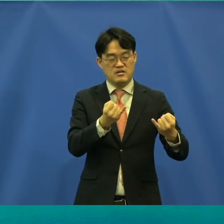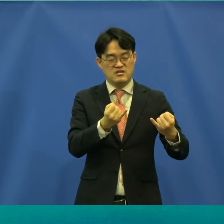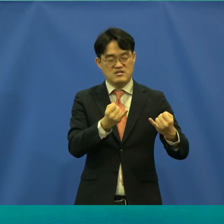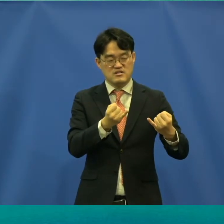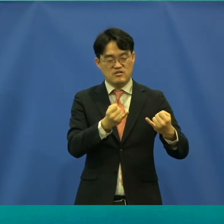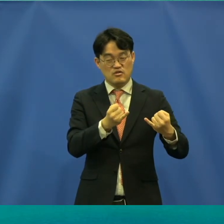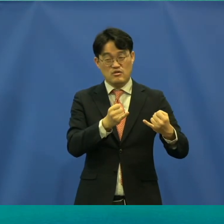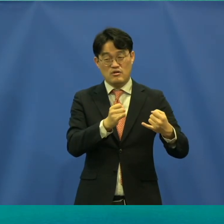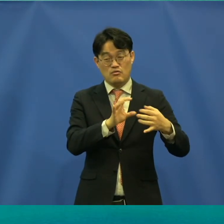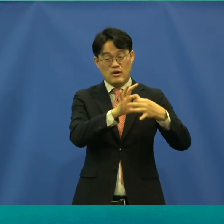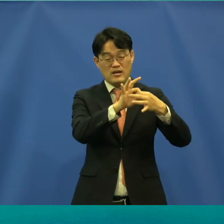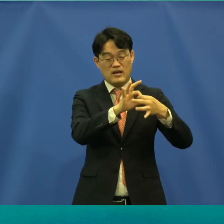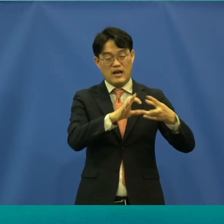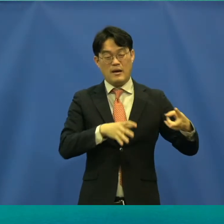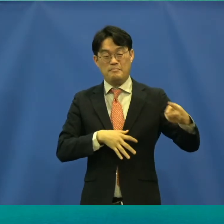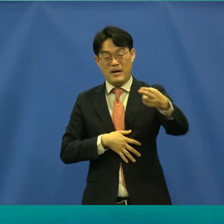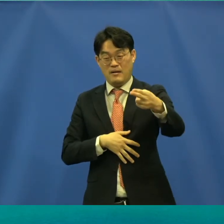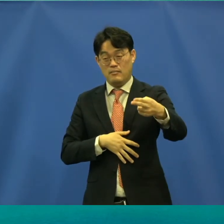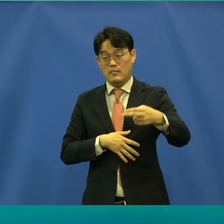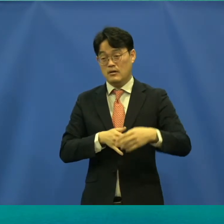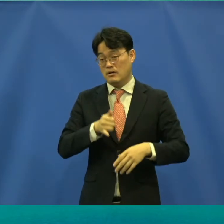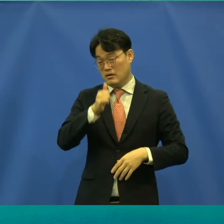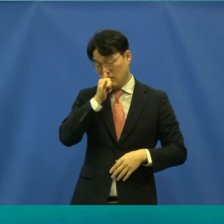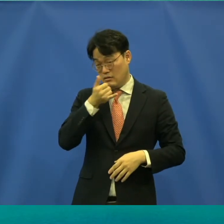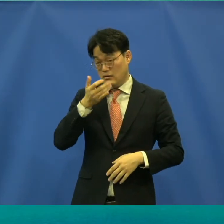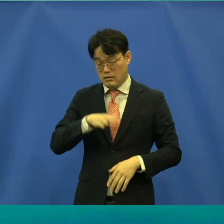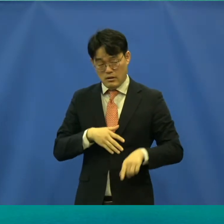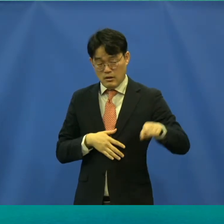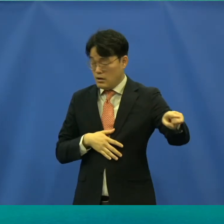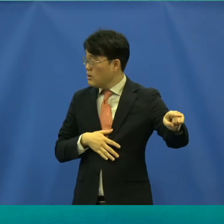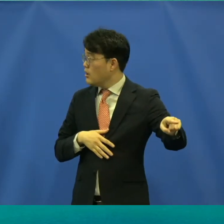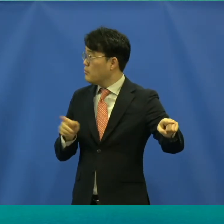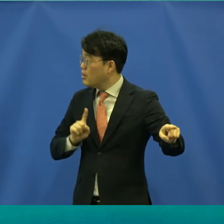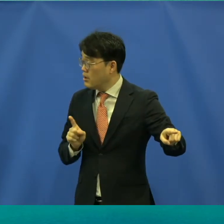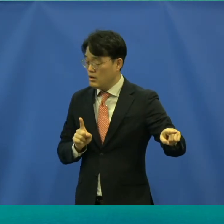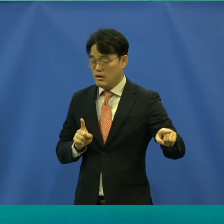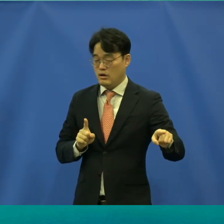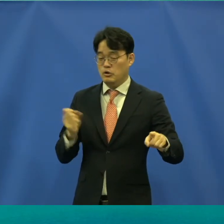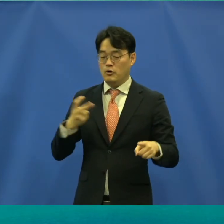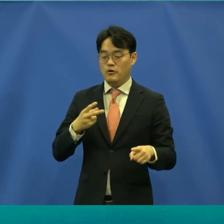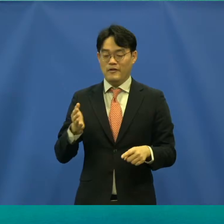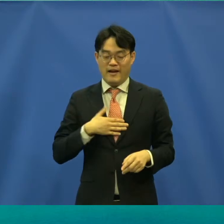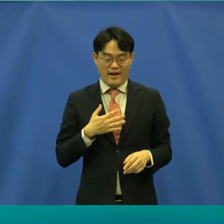희한하게 하나님은 내가 적금 탄 날만 꼭 누구 도와주라는 마음을 주시고,